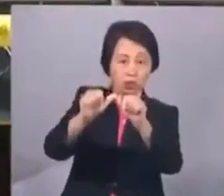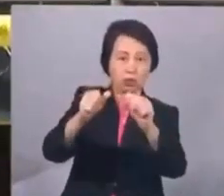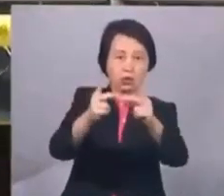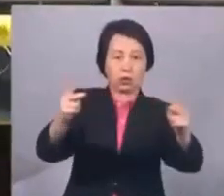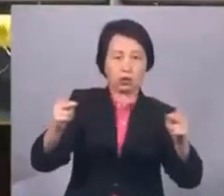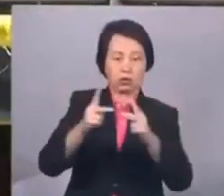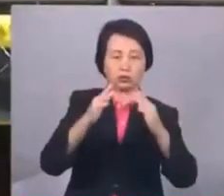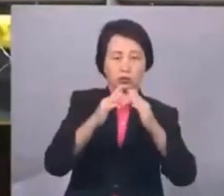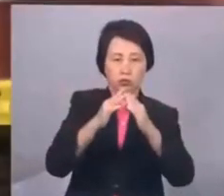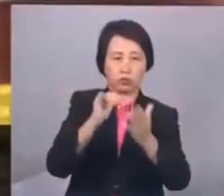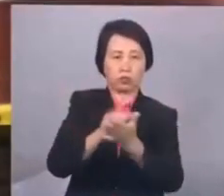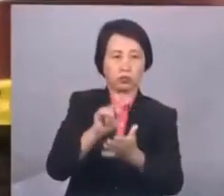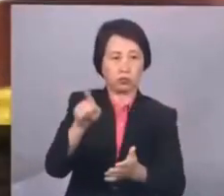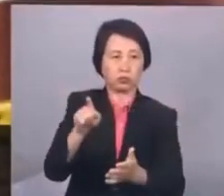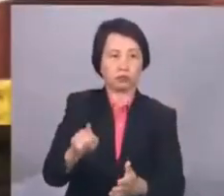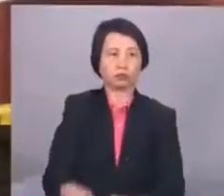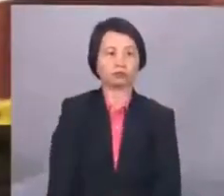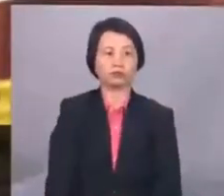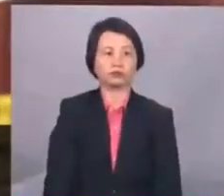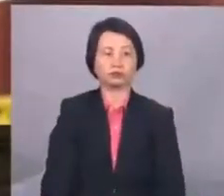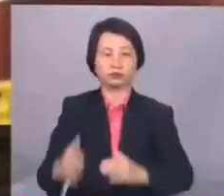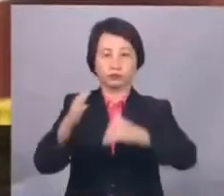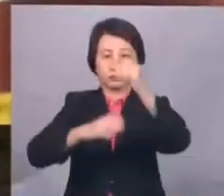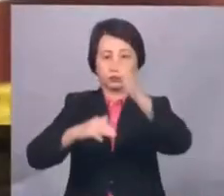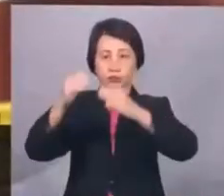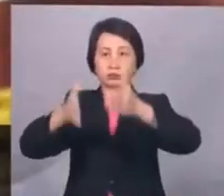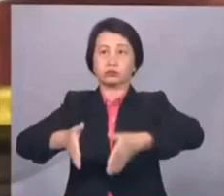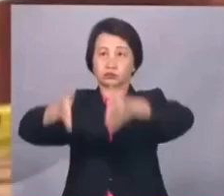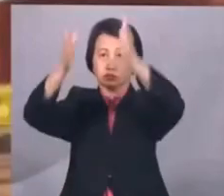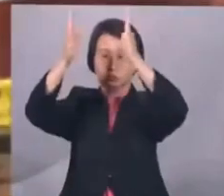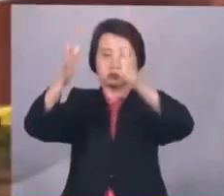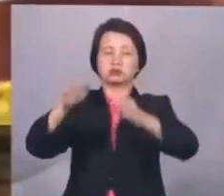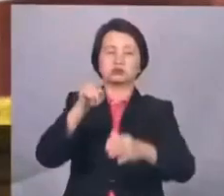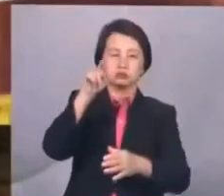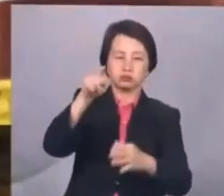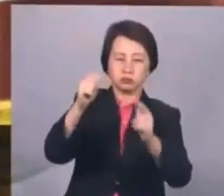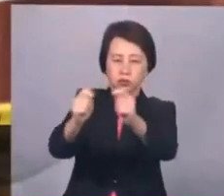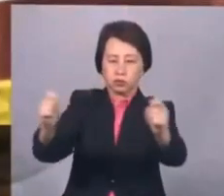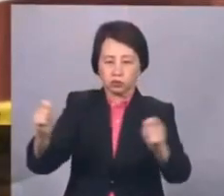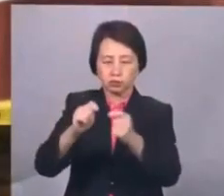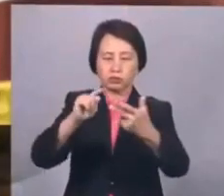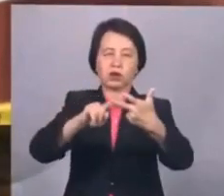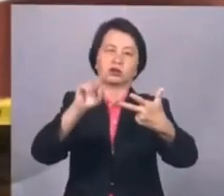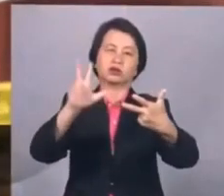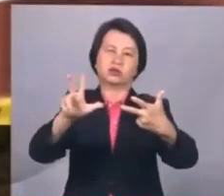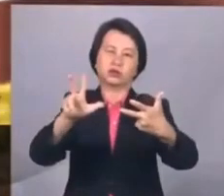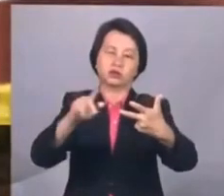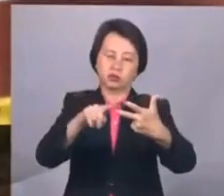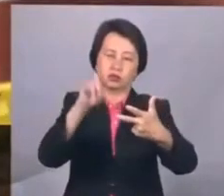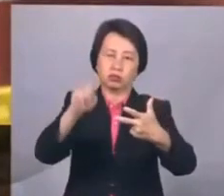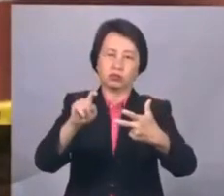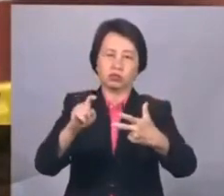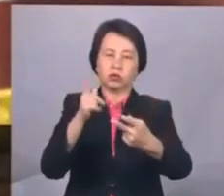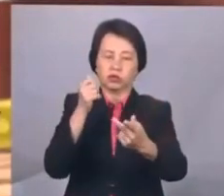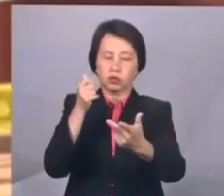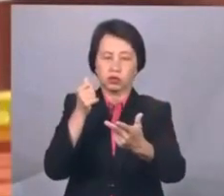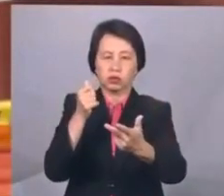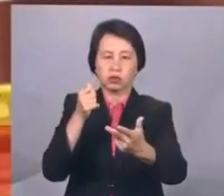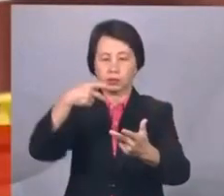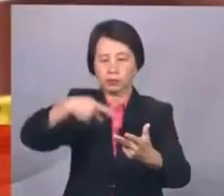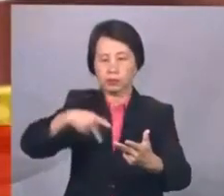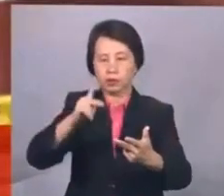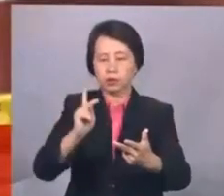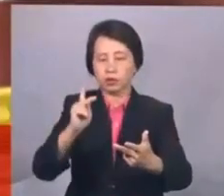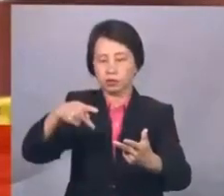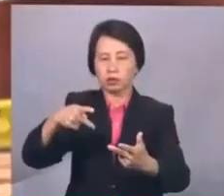perumahan terbabit menara Siti Wandi dalam Unsyiah lah ini berbekal lokasi ketiga yang BKN pvd ataupun